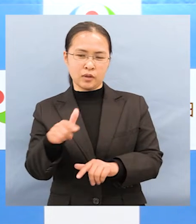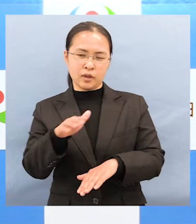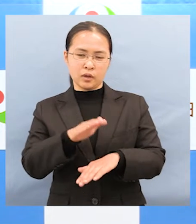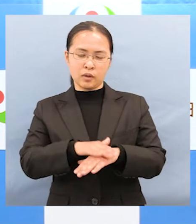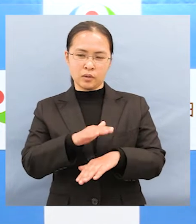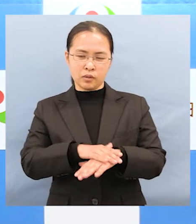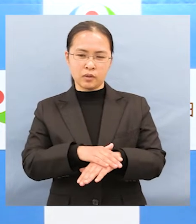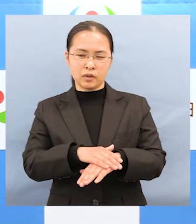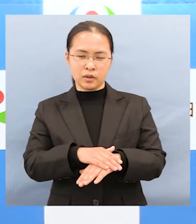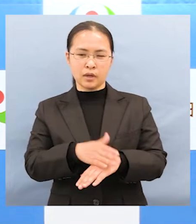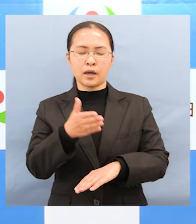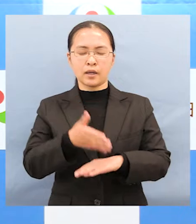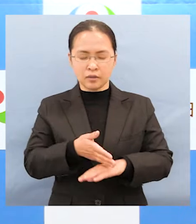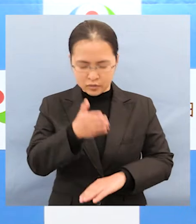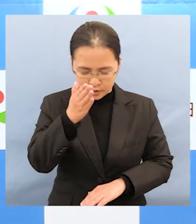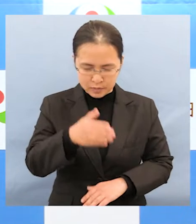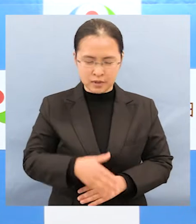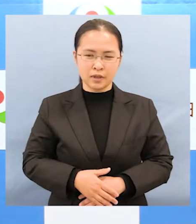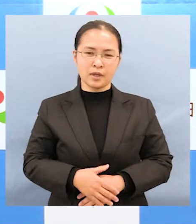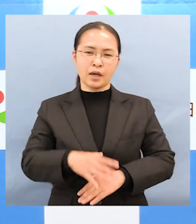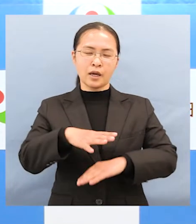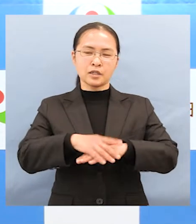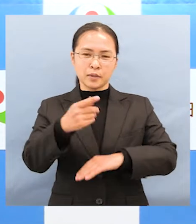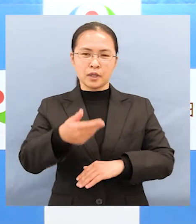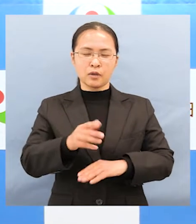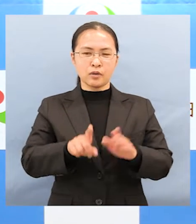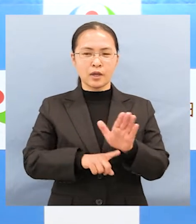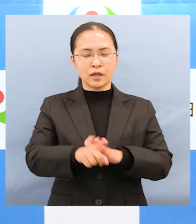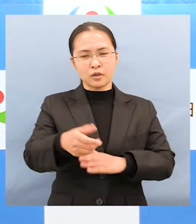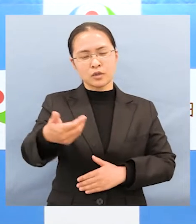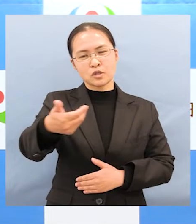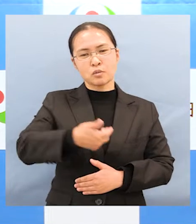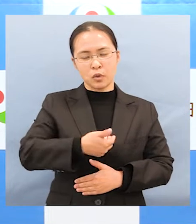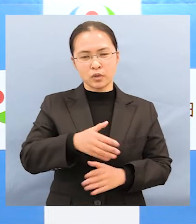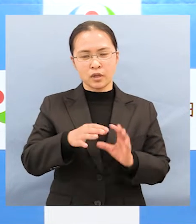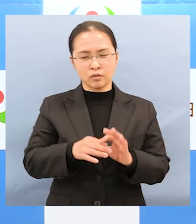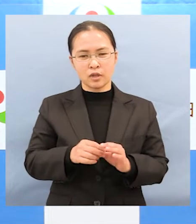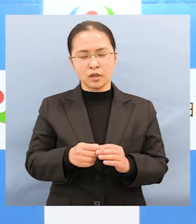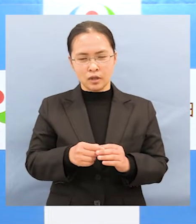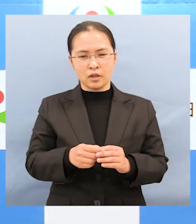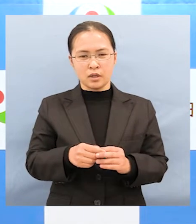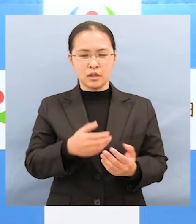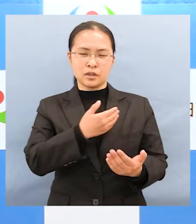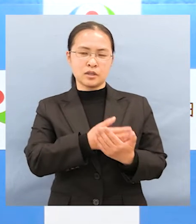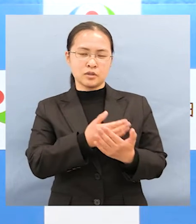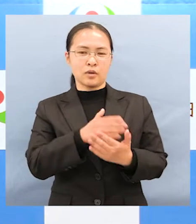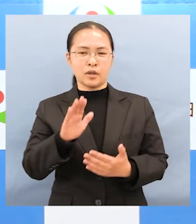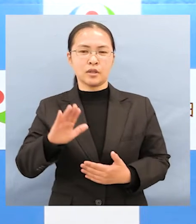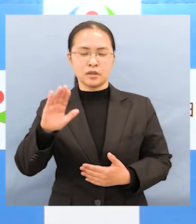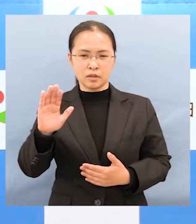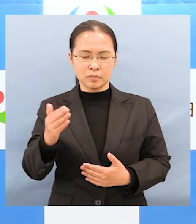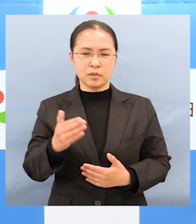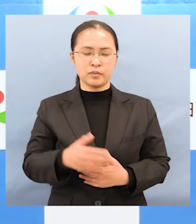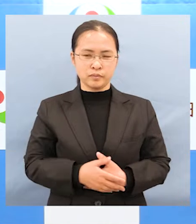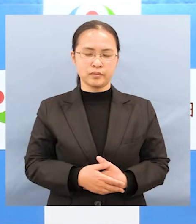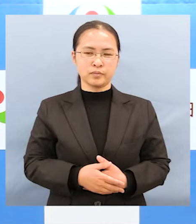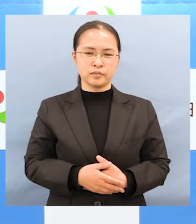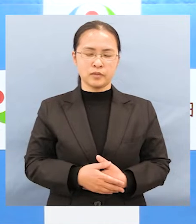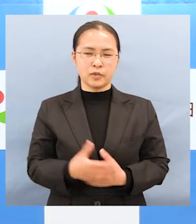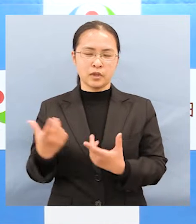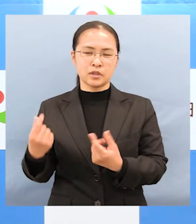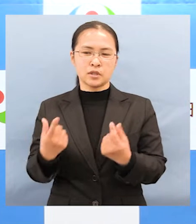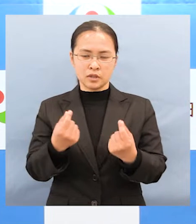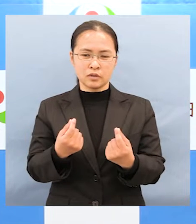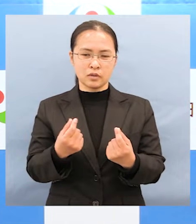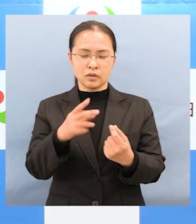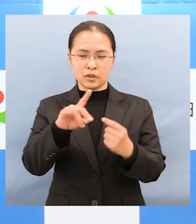感謝申し上げます。ありがとうございました。初めての代表質問でしたので少し戸惑いながらもありましたけれども、しっかりと向